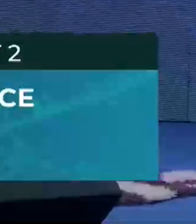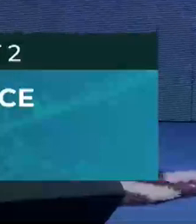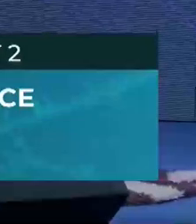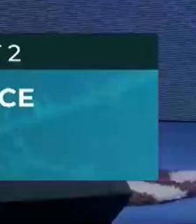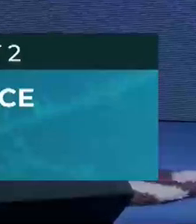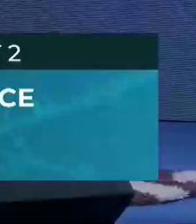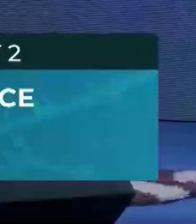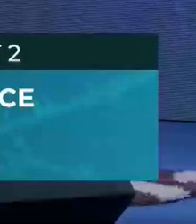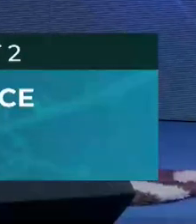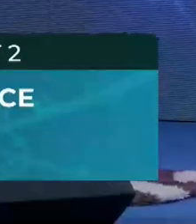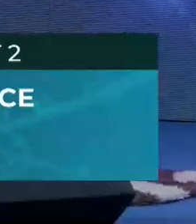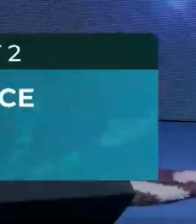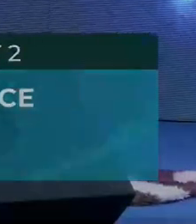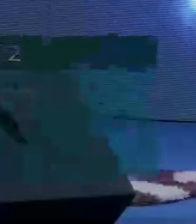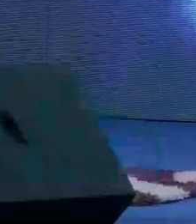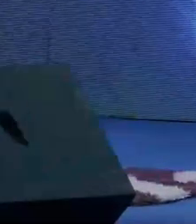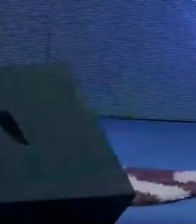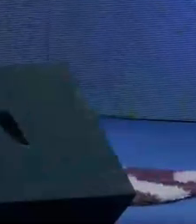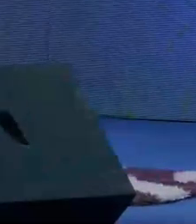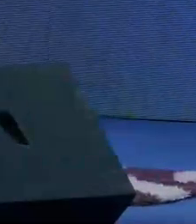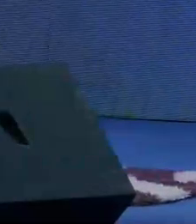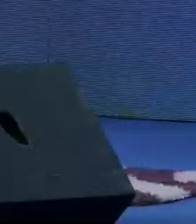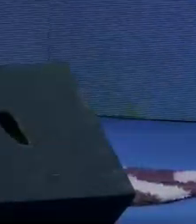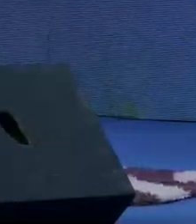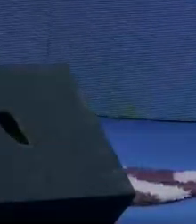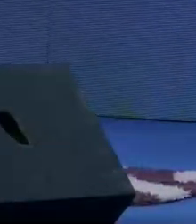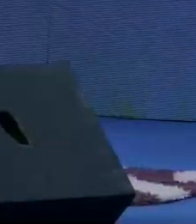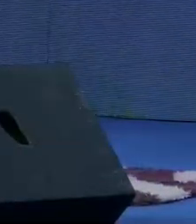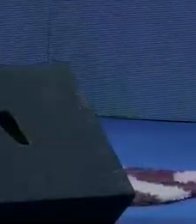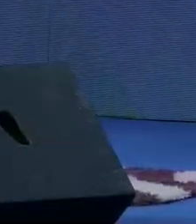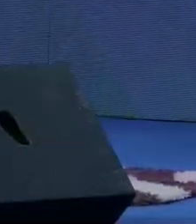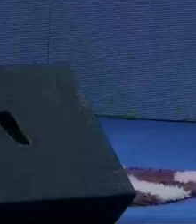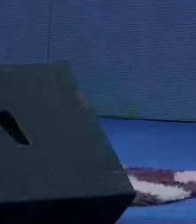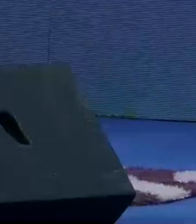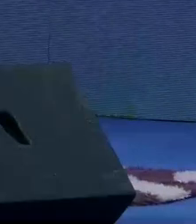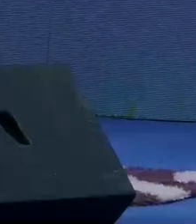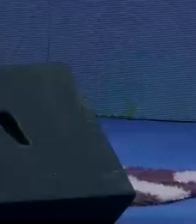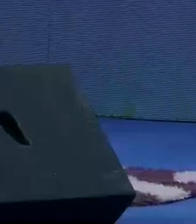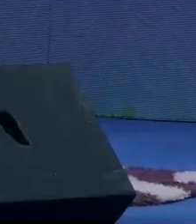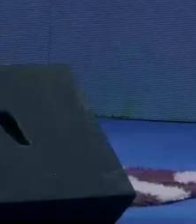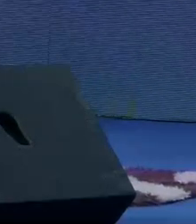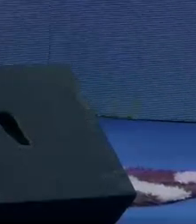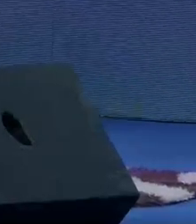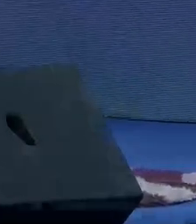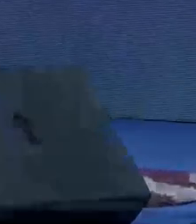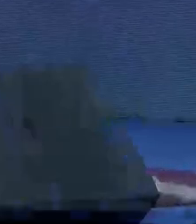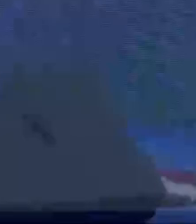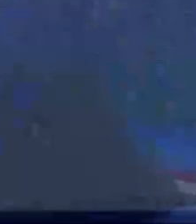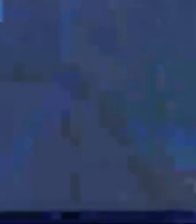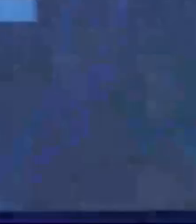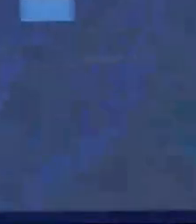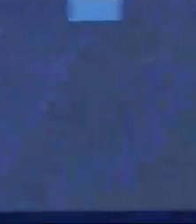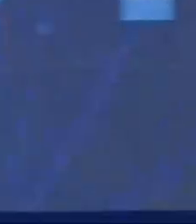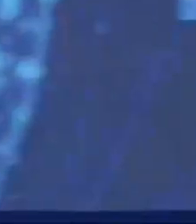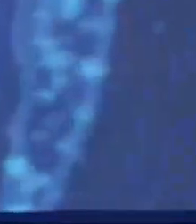Maintenant il dit, étant donc justifié par la foi, nous avons